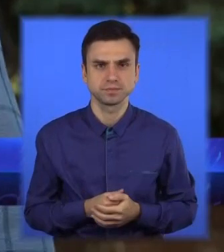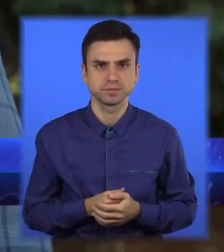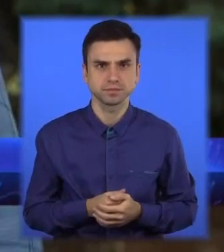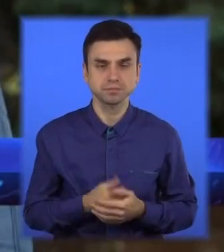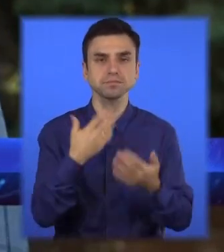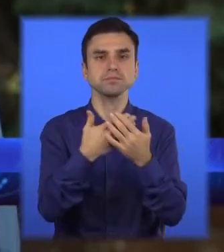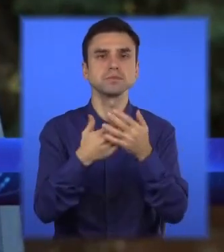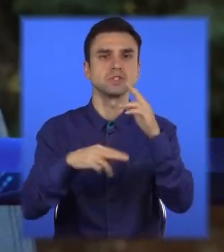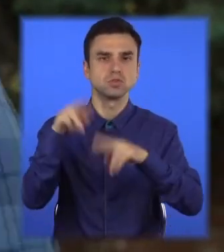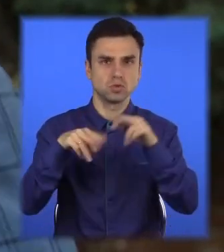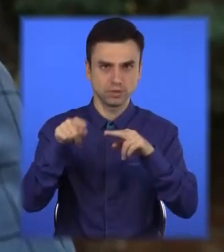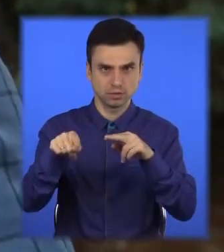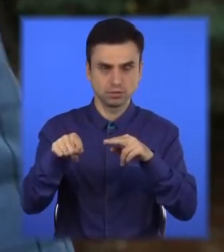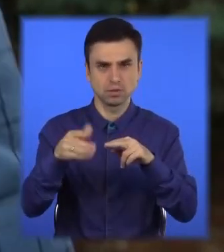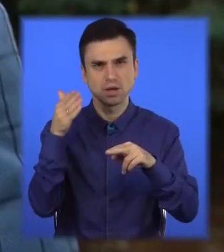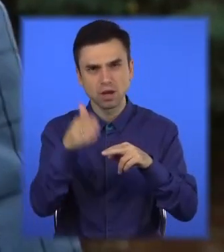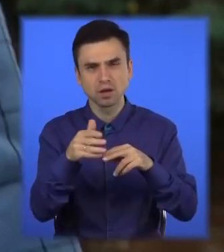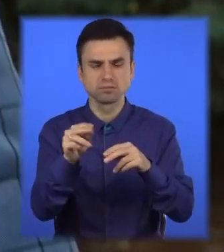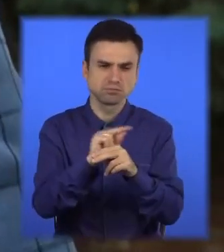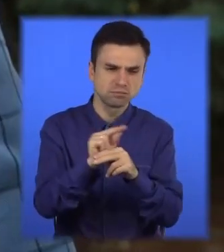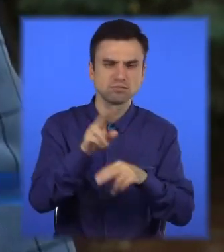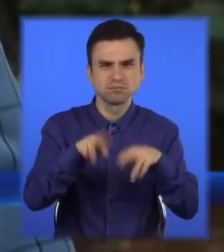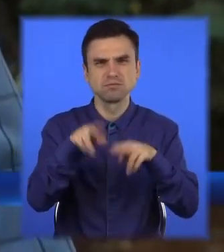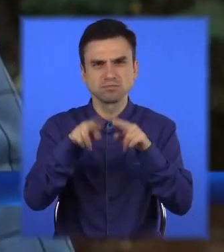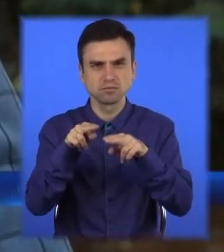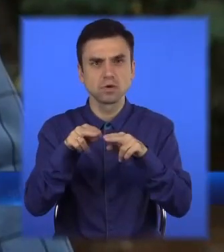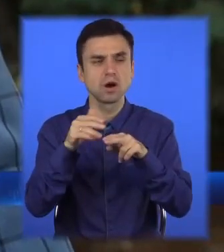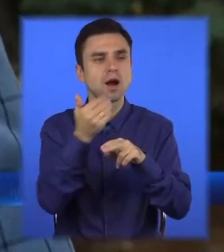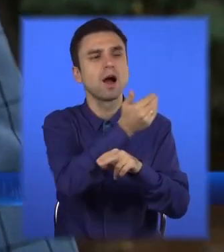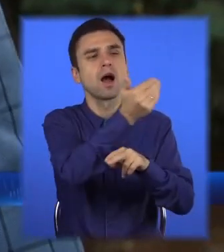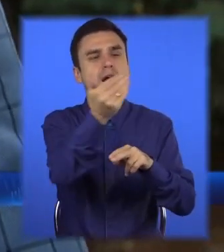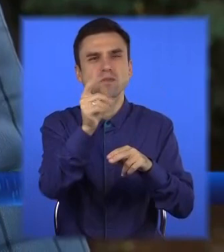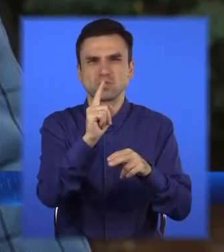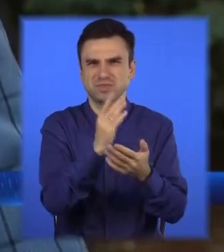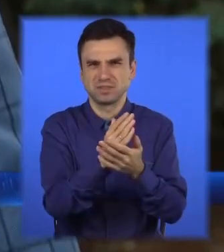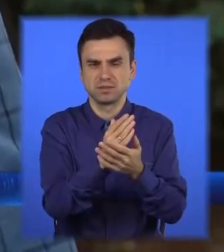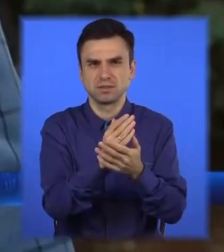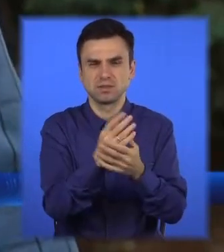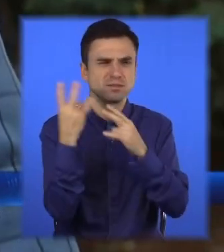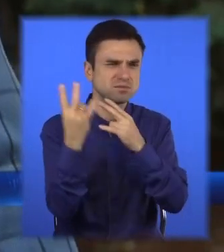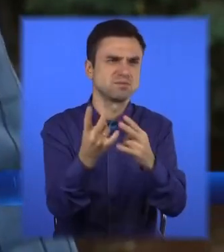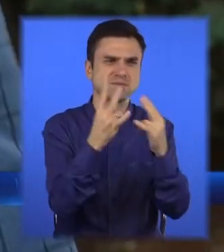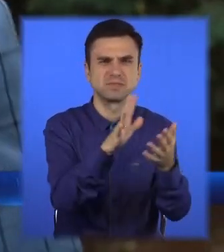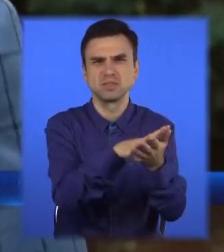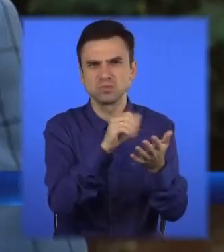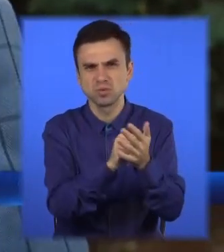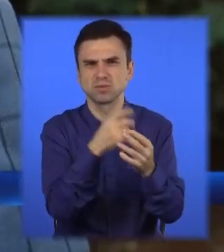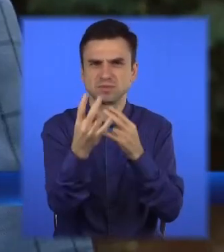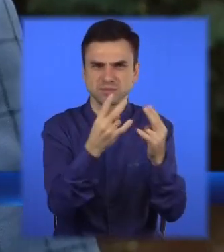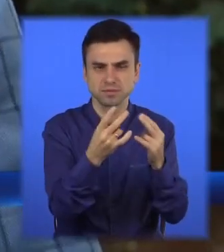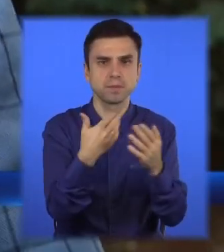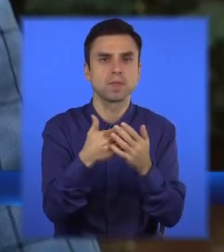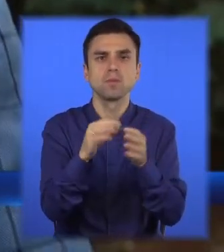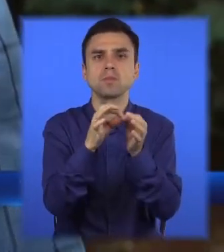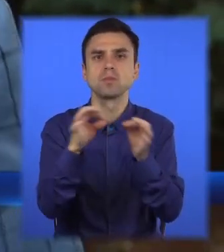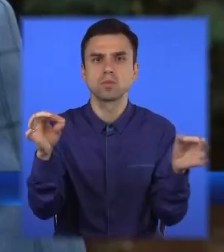пошкоджує чиюсь приватну власність, тобто належним чином на законних підставах встановлені комунікації, засоби зв'язку, незалежно